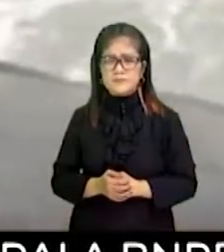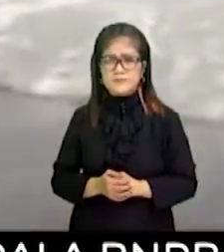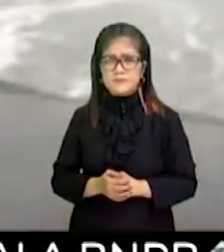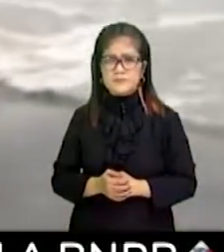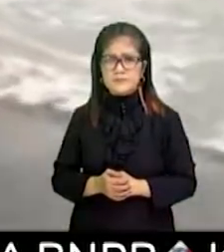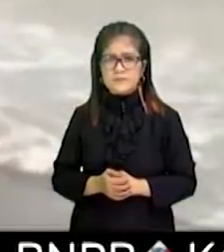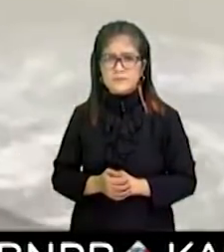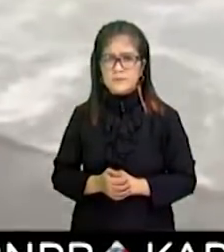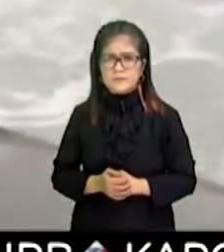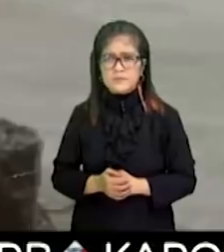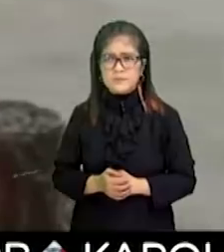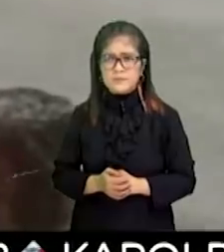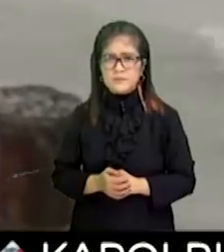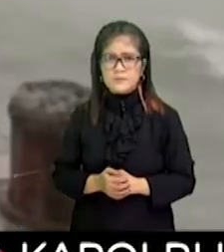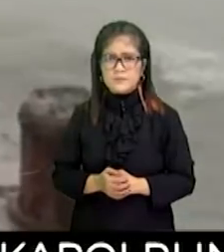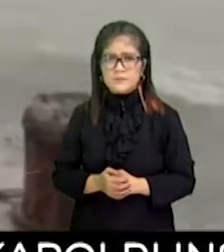Hai